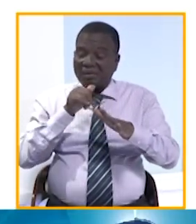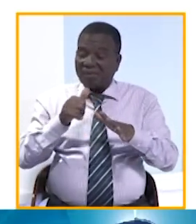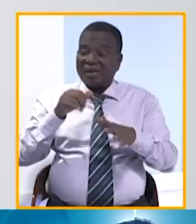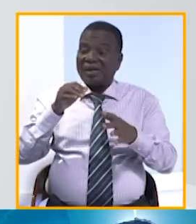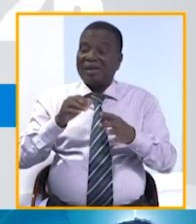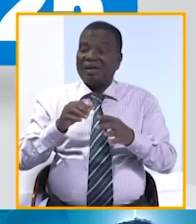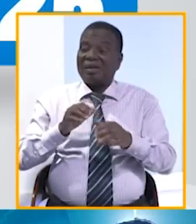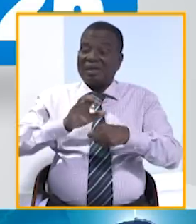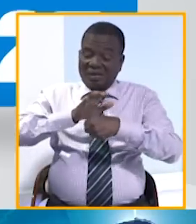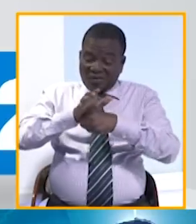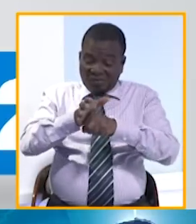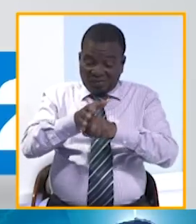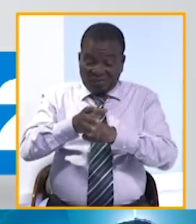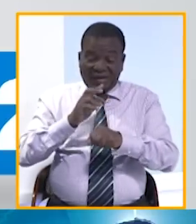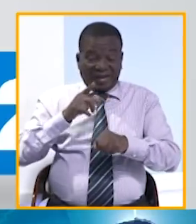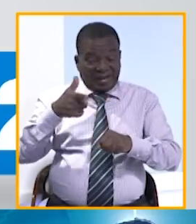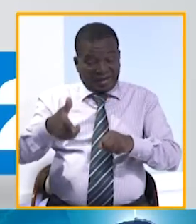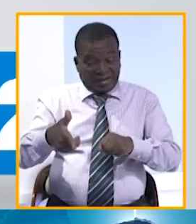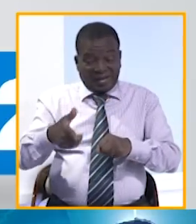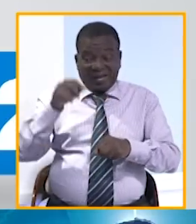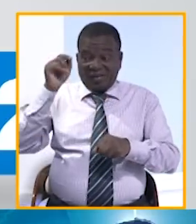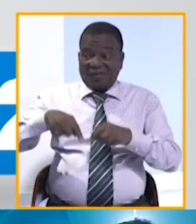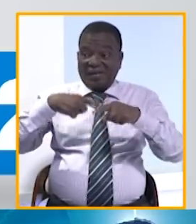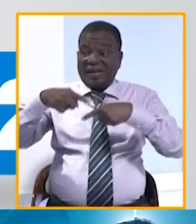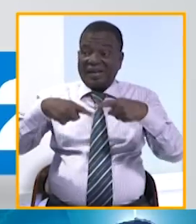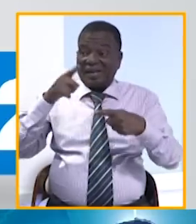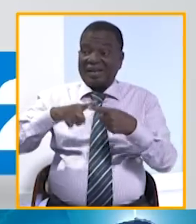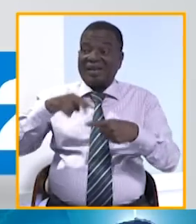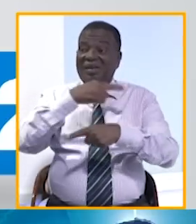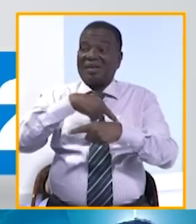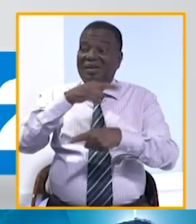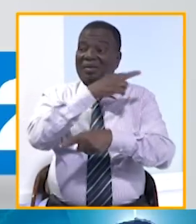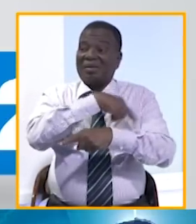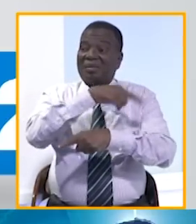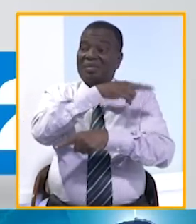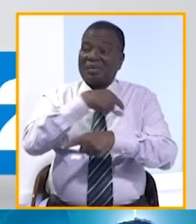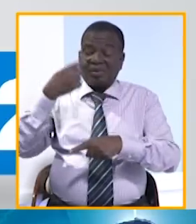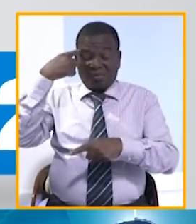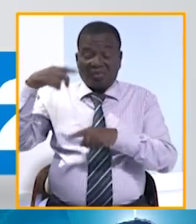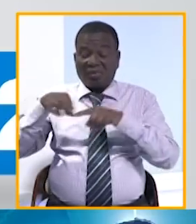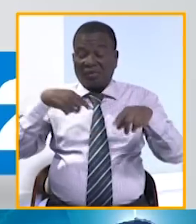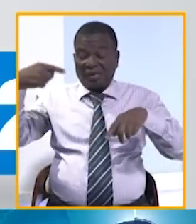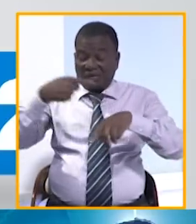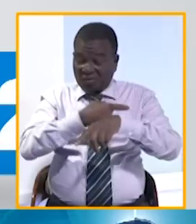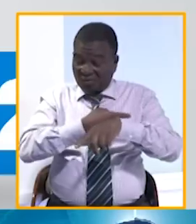personnes guéries, 830 décès et 10 cas actifs. Le nombre total d'échantillons est de